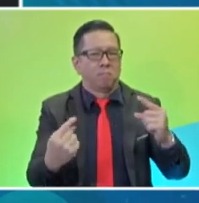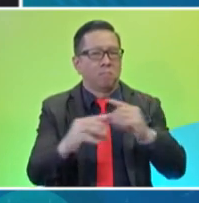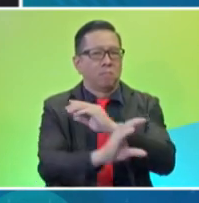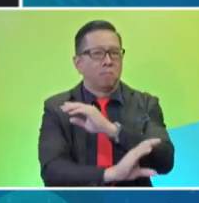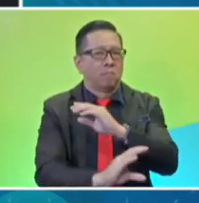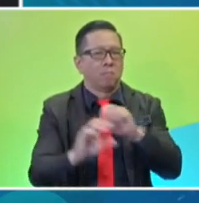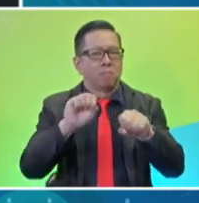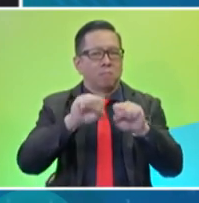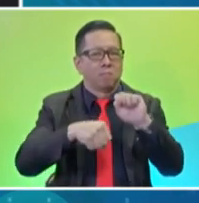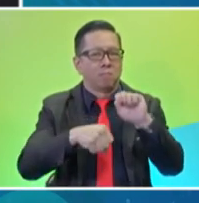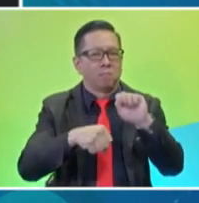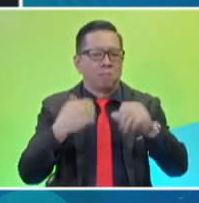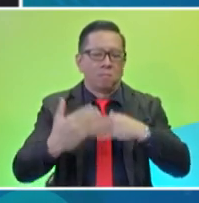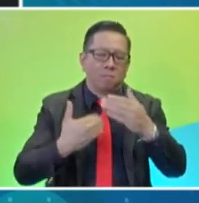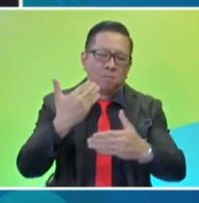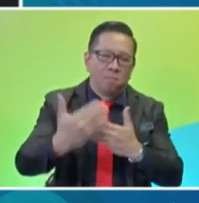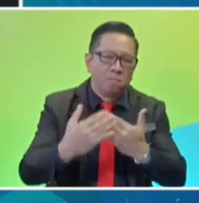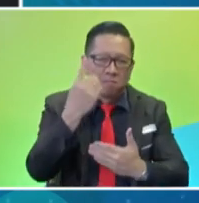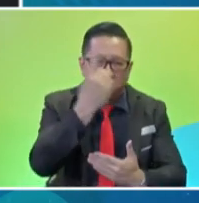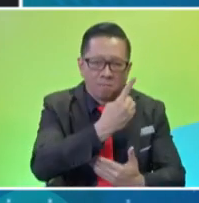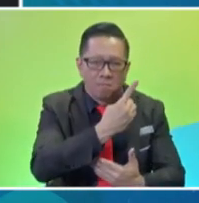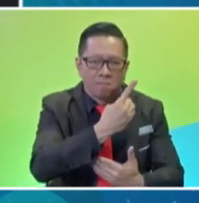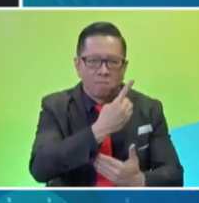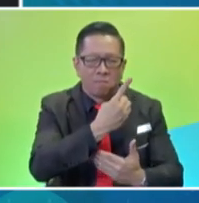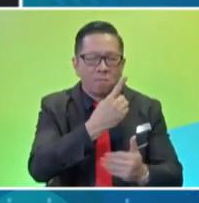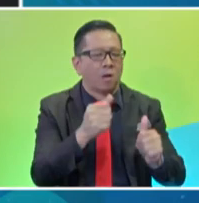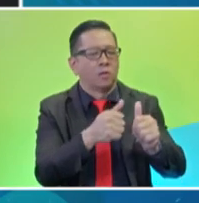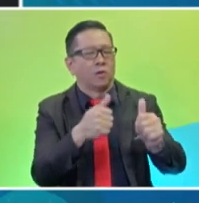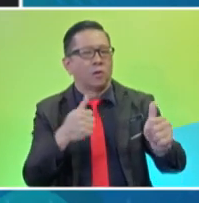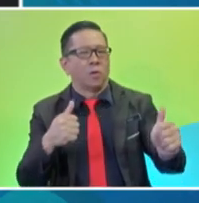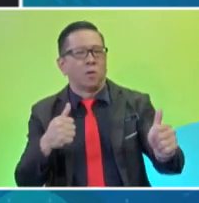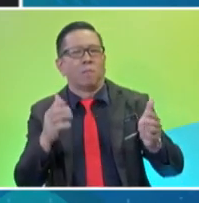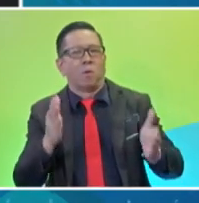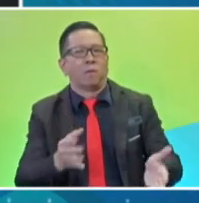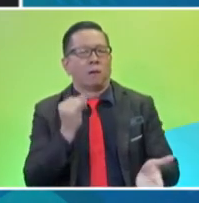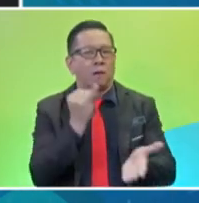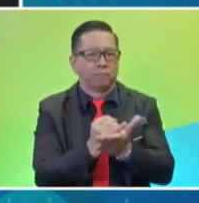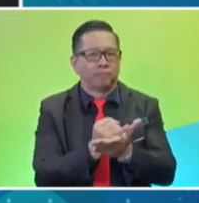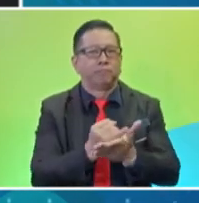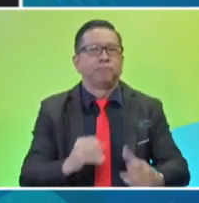supaya kita boleh maju ke hadapan daripada anase anase yang jahat